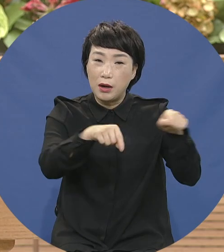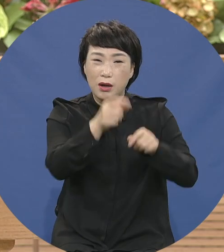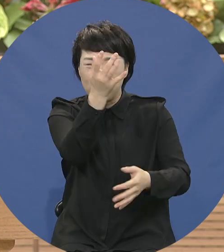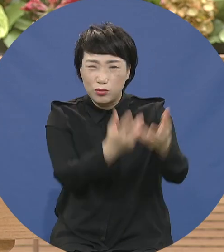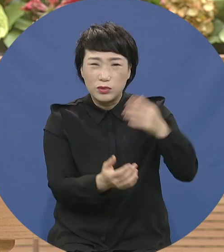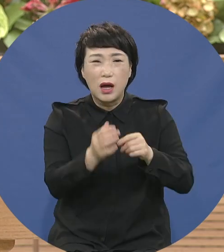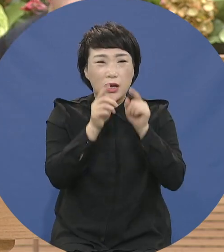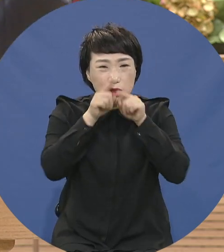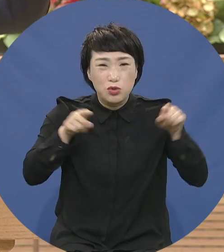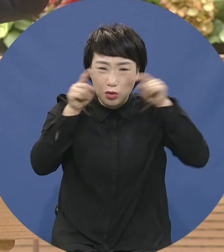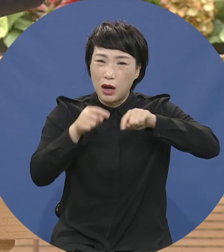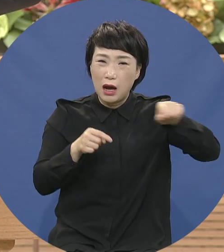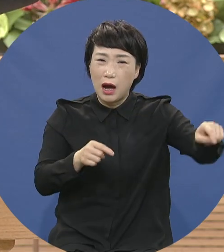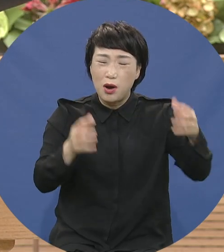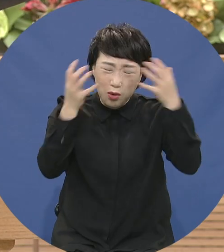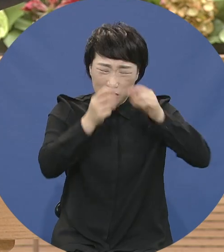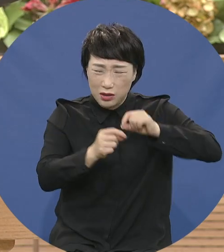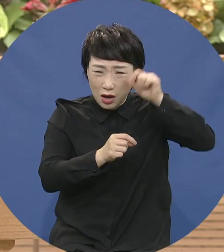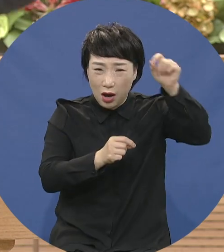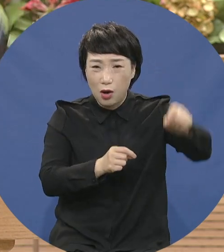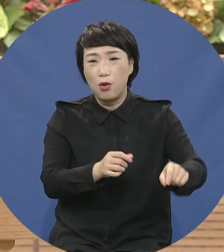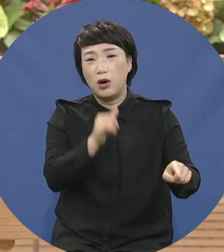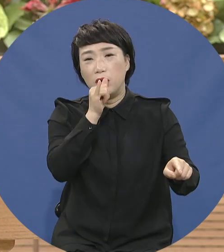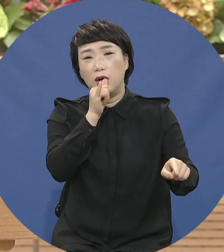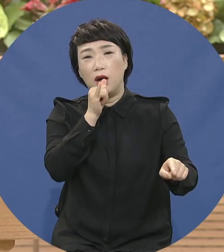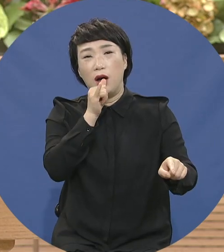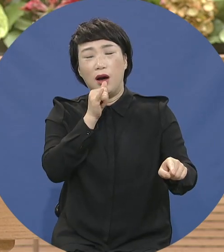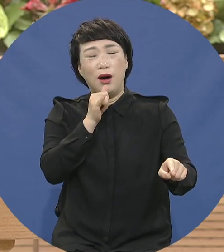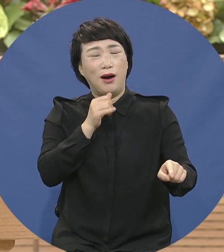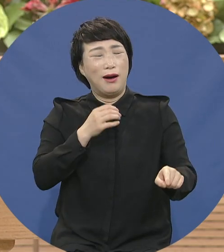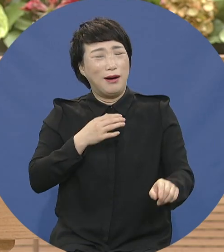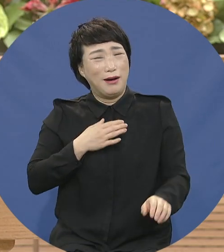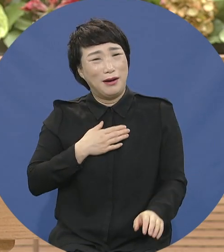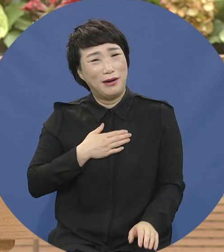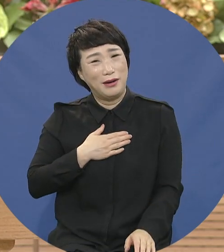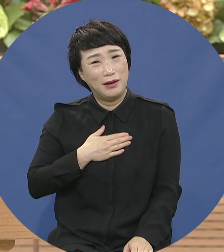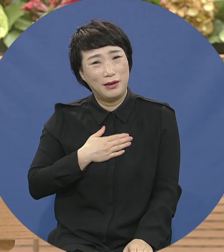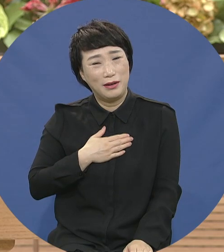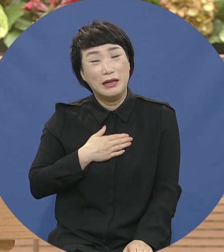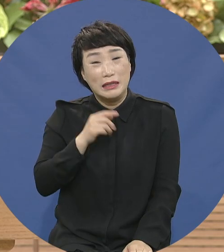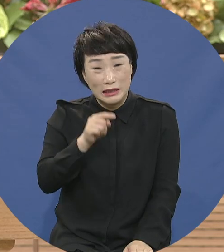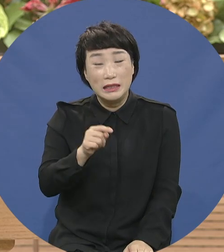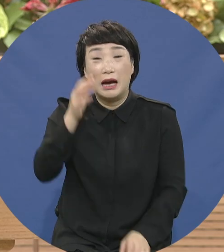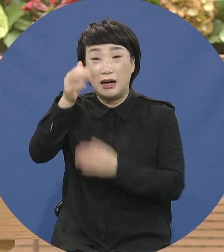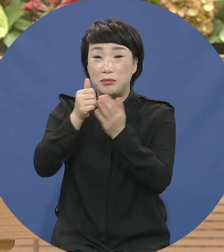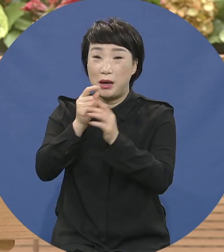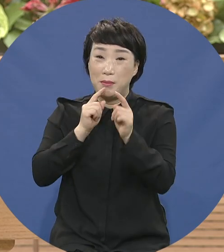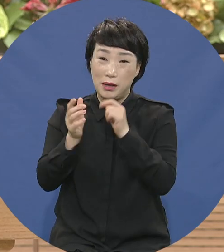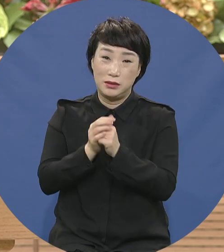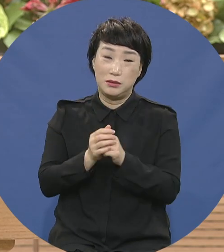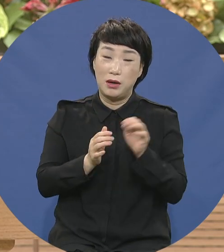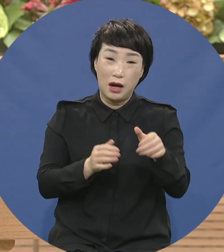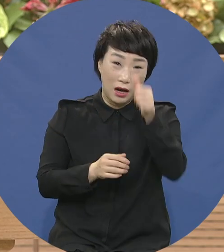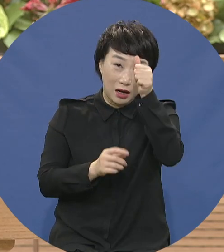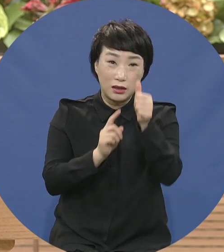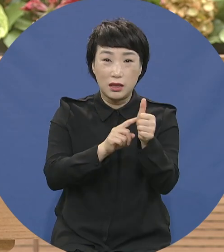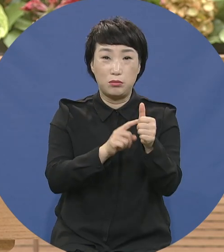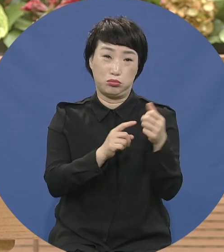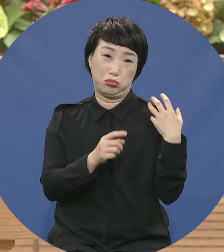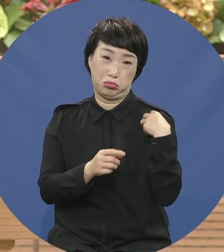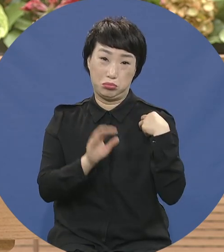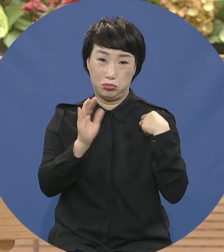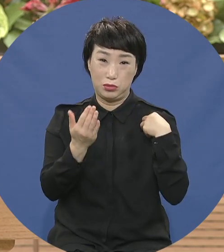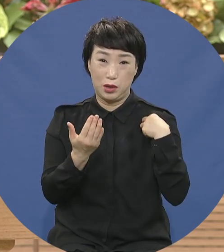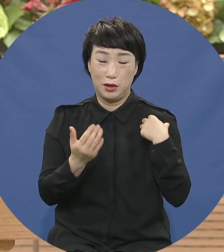불못에 들어가서 영원히 고통당할 거야 하신 그 말씀을 그는 이루어야